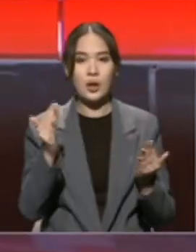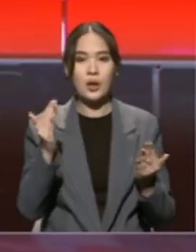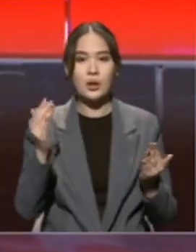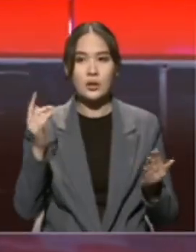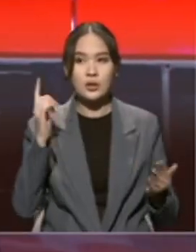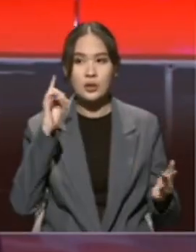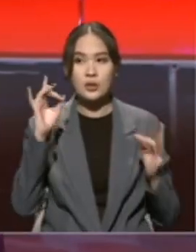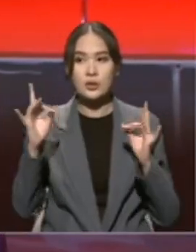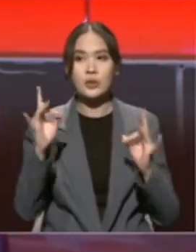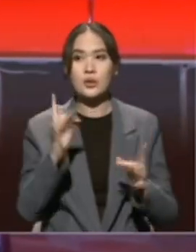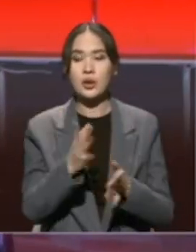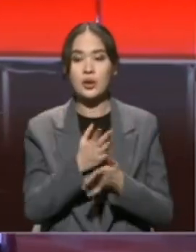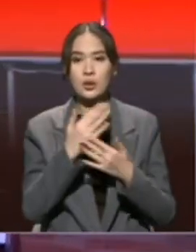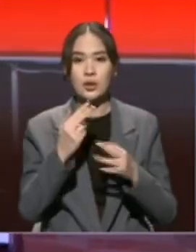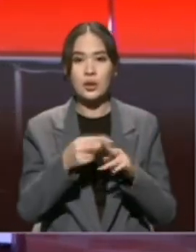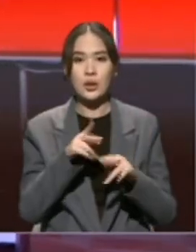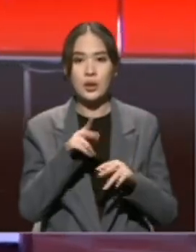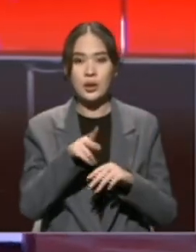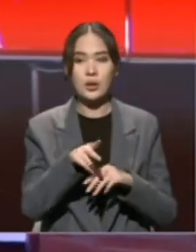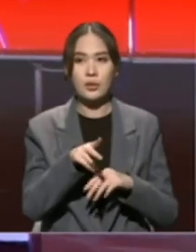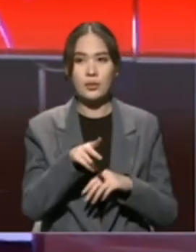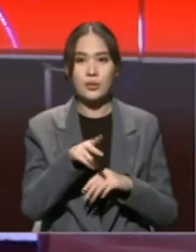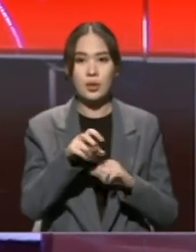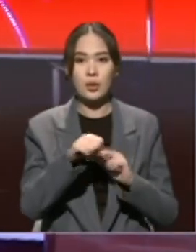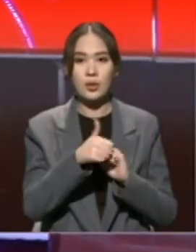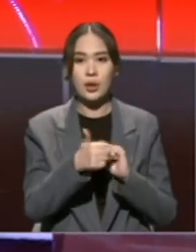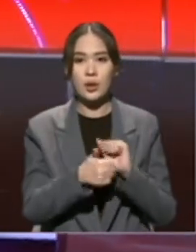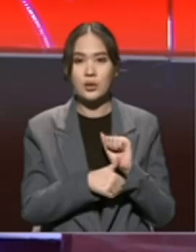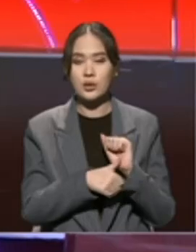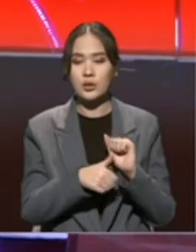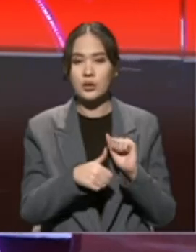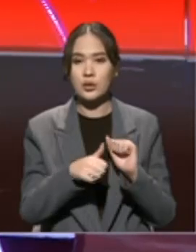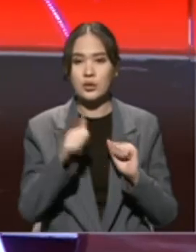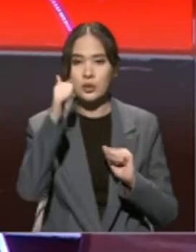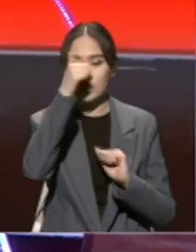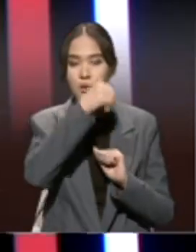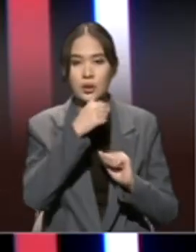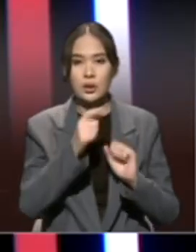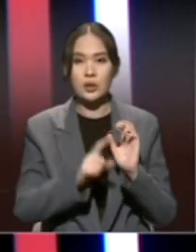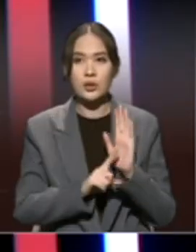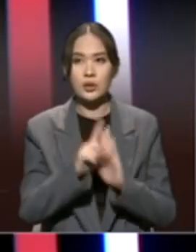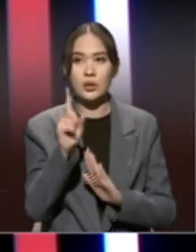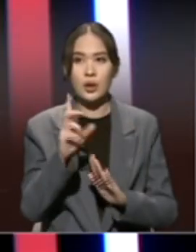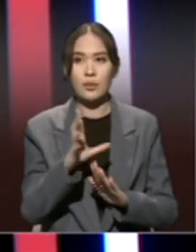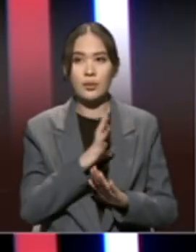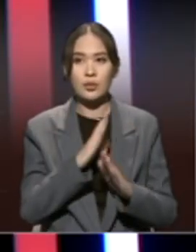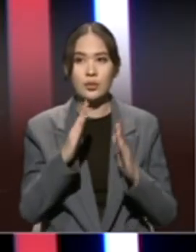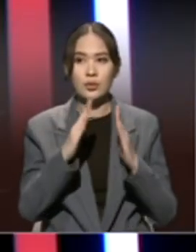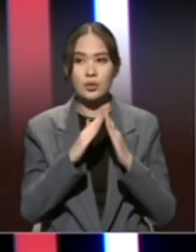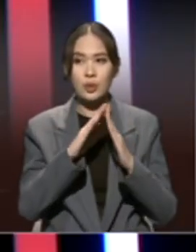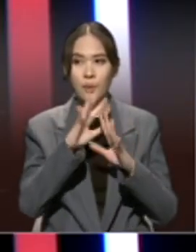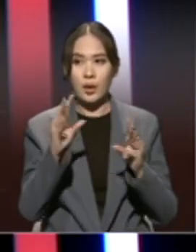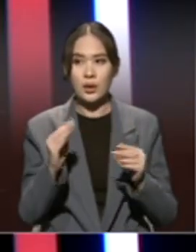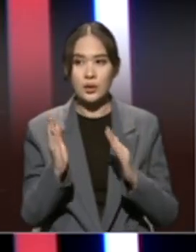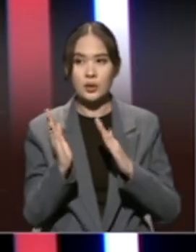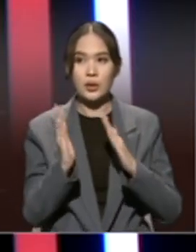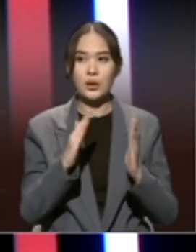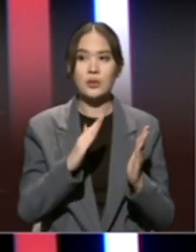бәрі сапасына өзіне кетті. 2016 жыл ғой деймін, қателеспесем, алға бас ықшам аудандағы үйлердің қисайып қалды ғой.